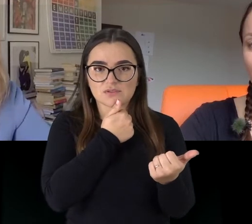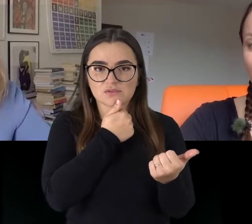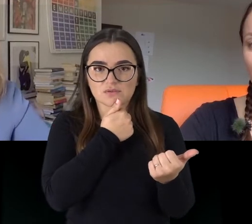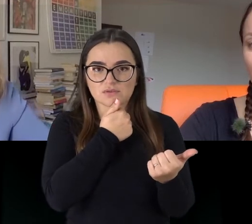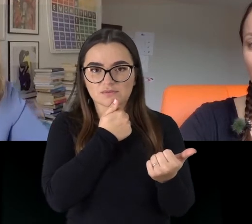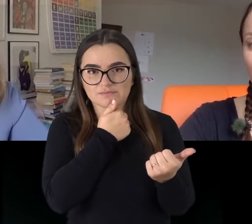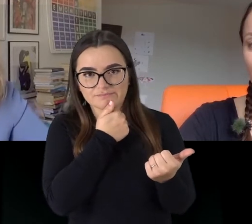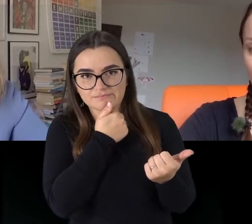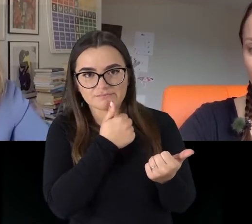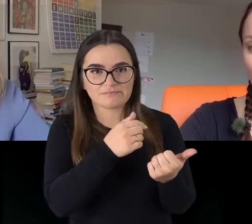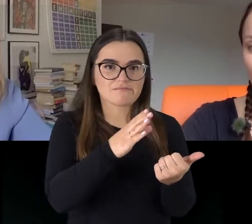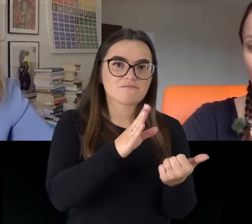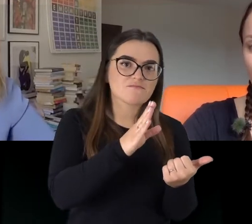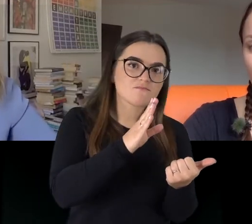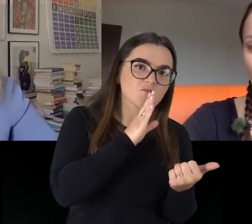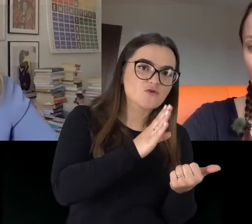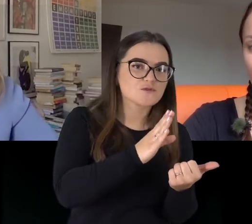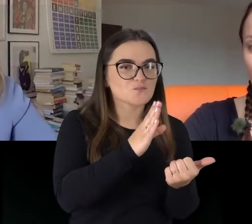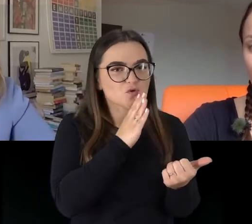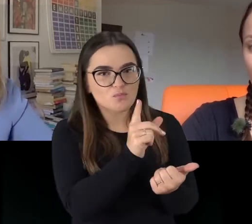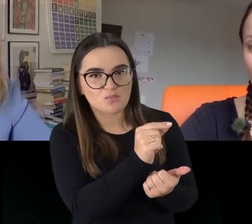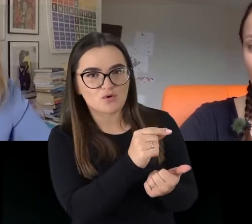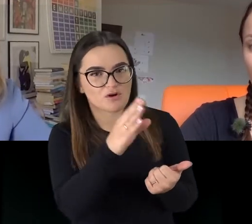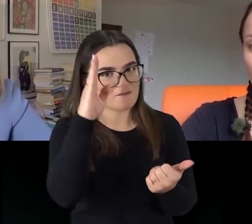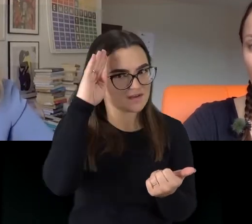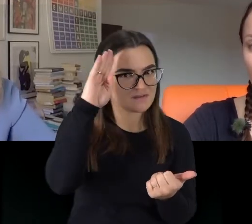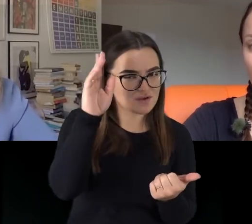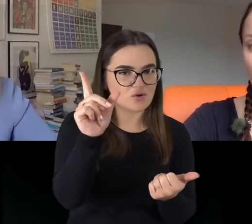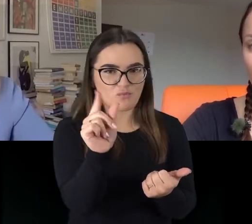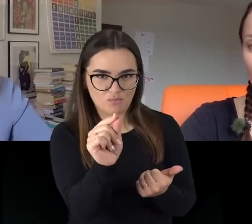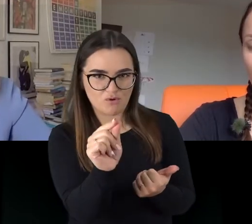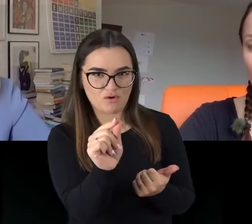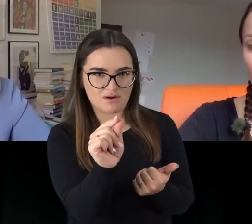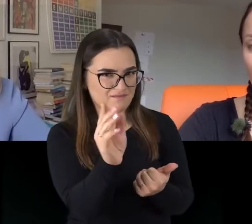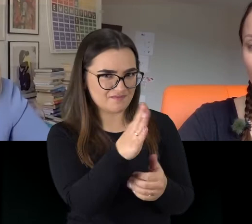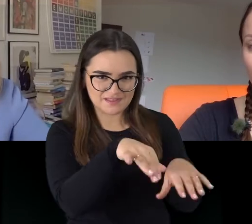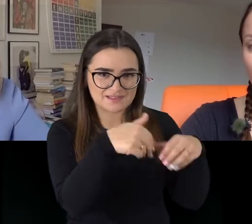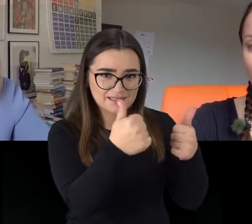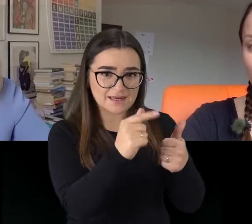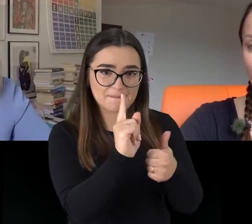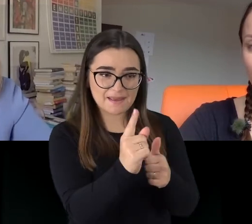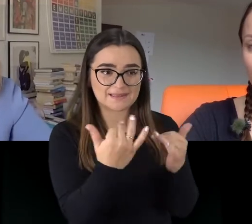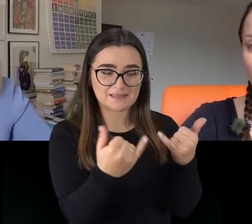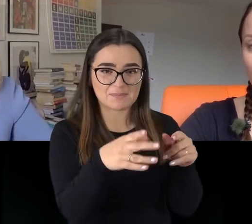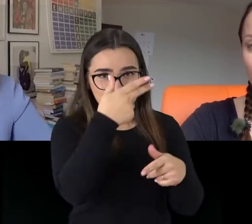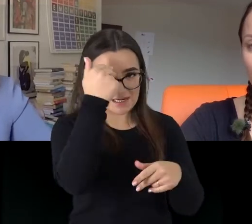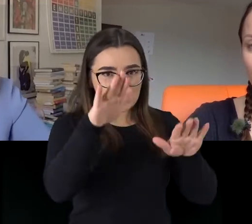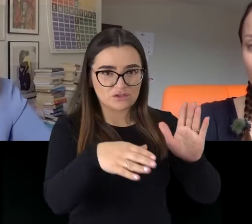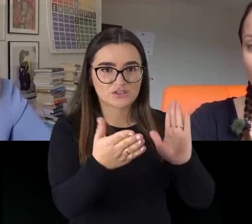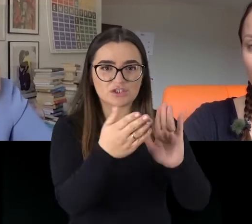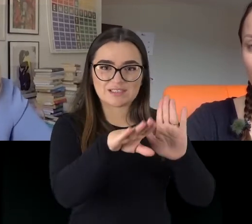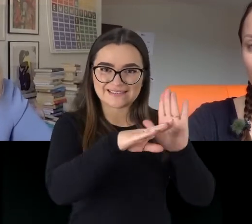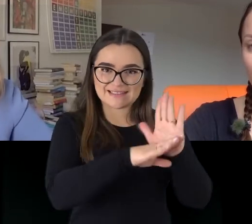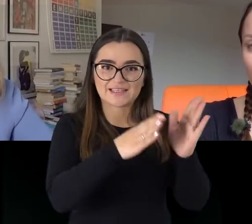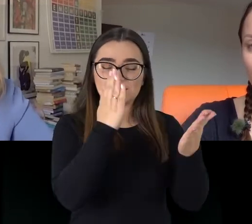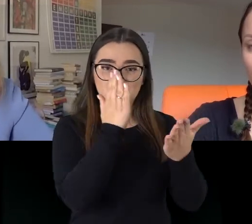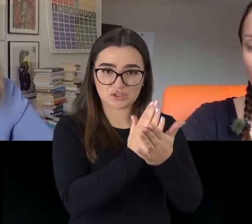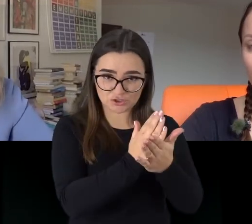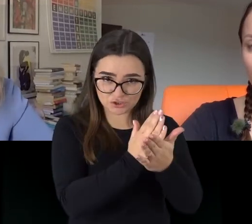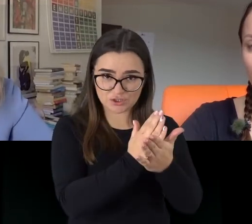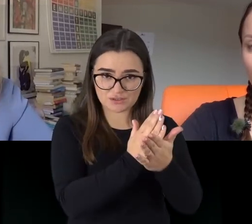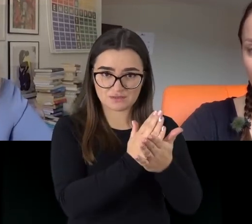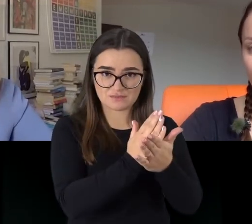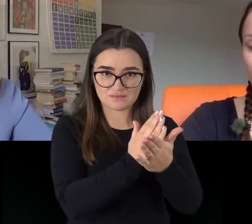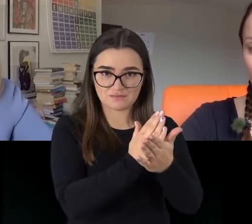vienalyčių porų ir visa kita, bet čia mes pagal dabartinį įstatymą ir supratimą turėtumėm sakyti, kad galimai tokia pora,